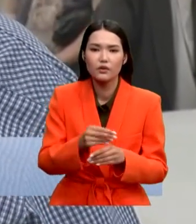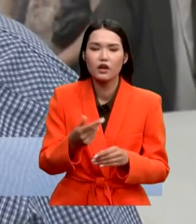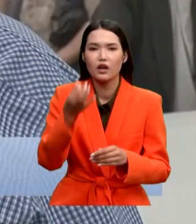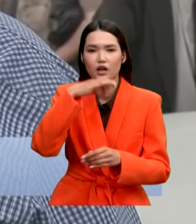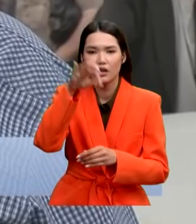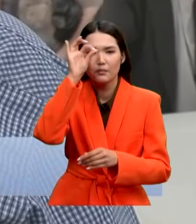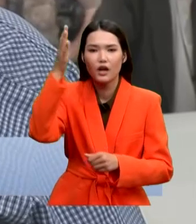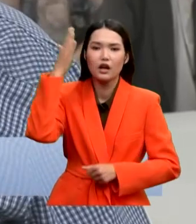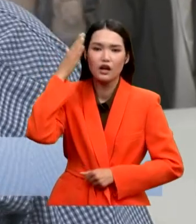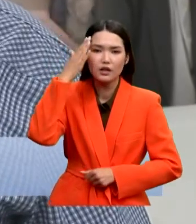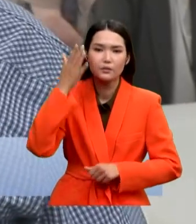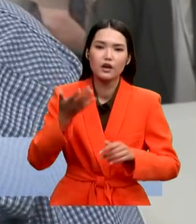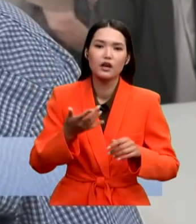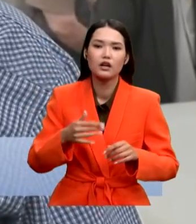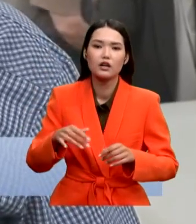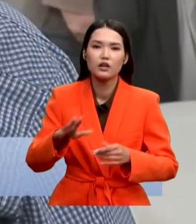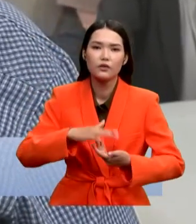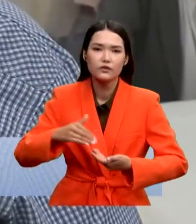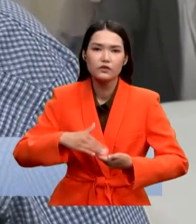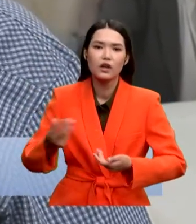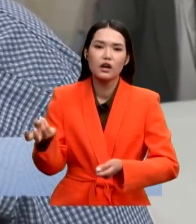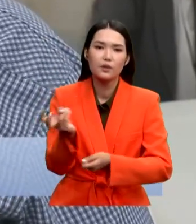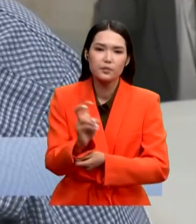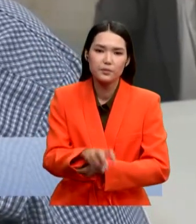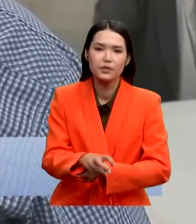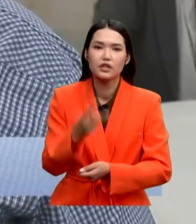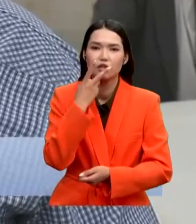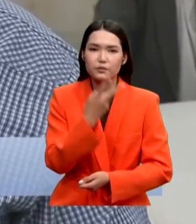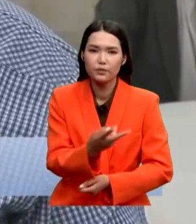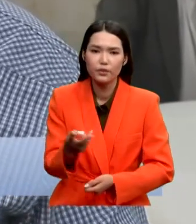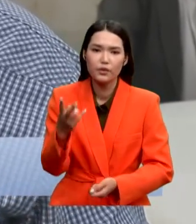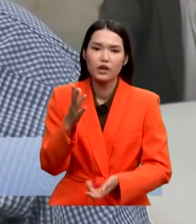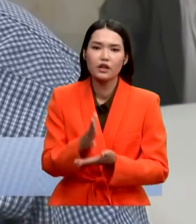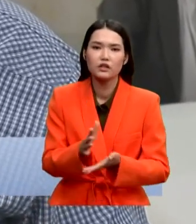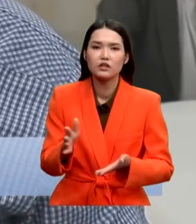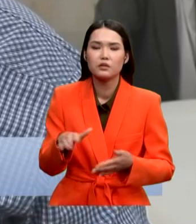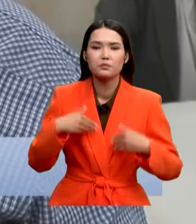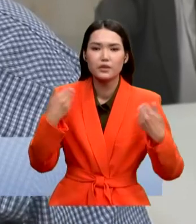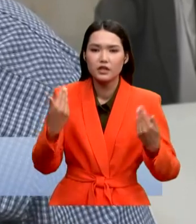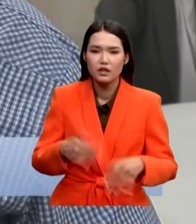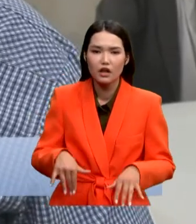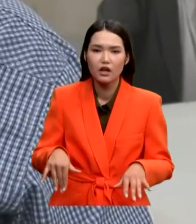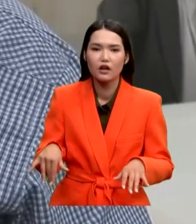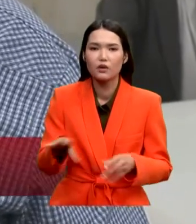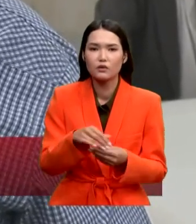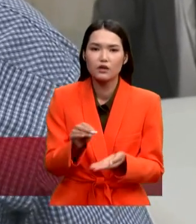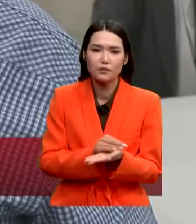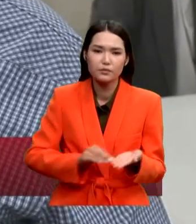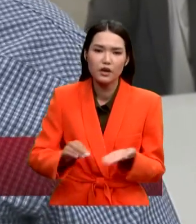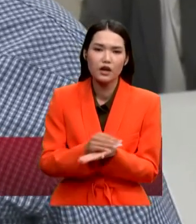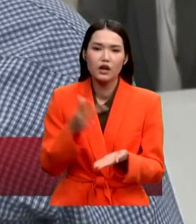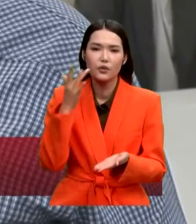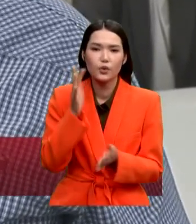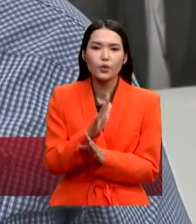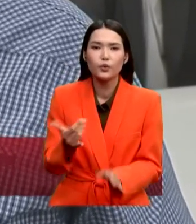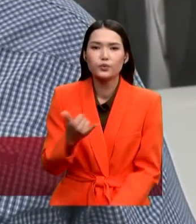милиции, акимат вызывает, приезжает, смотрит. Бесполезно. Вот такое кощунство. Это только у